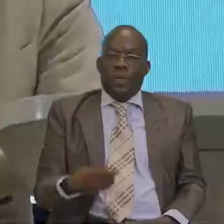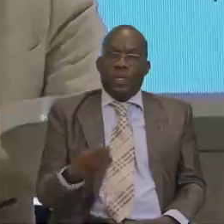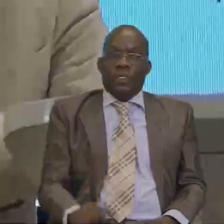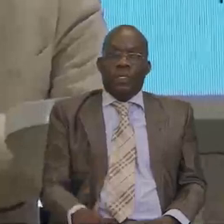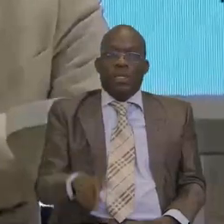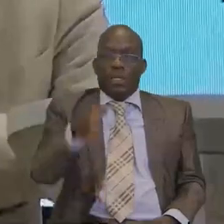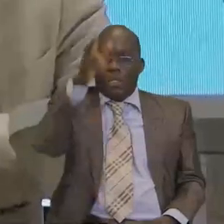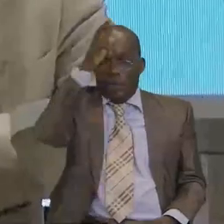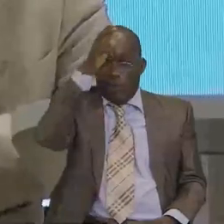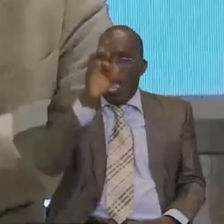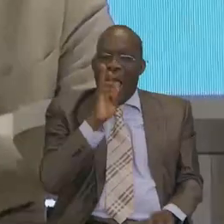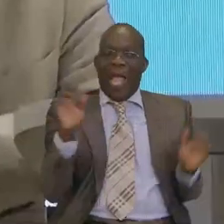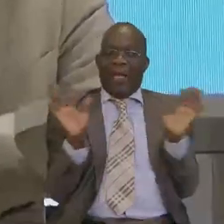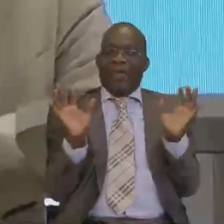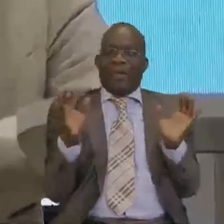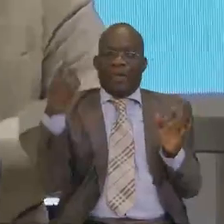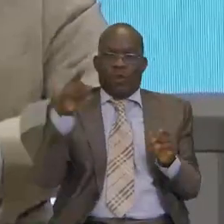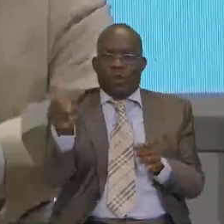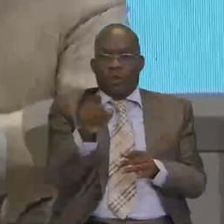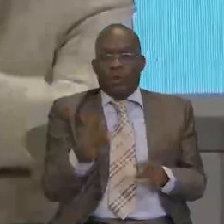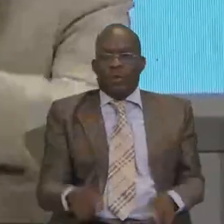Les démons tremblent déjà devant toi.